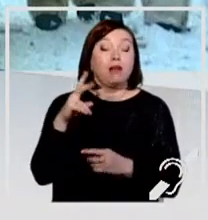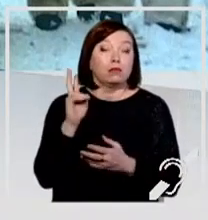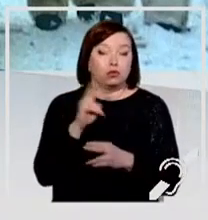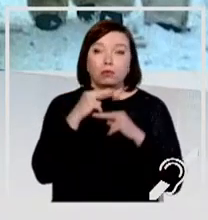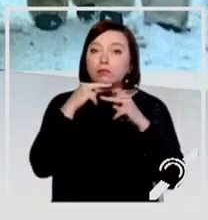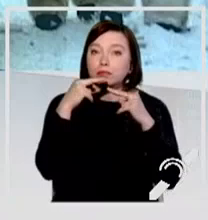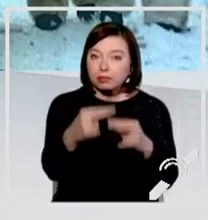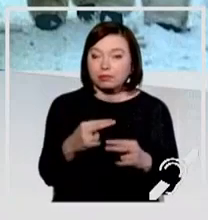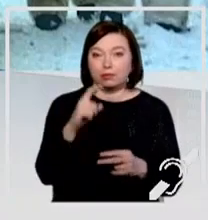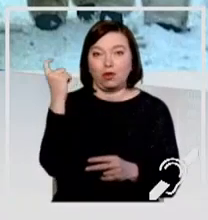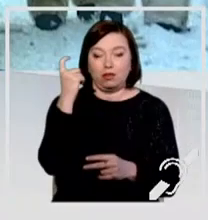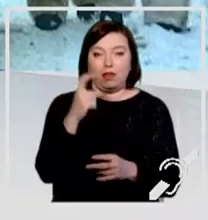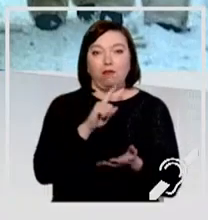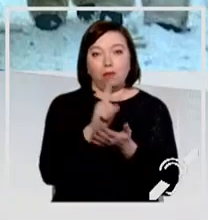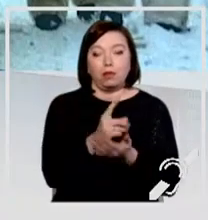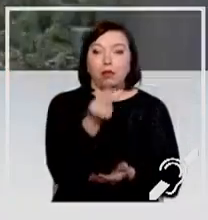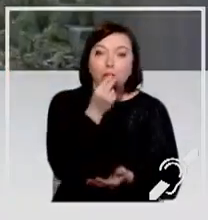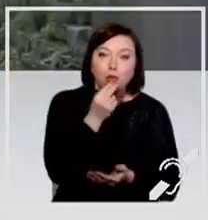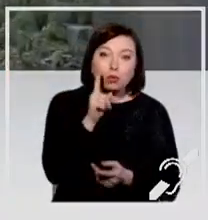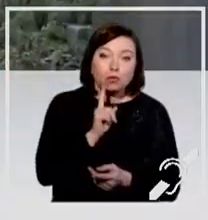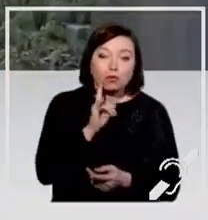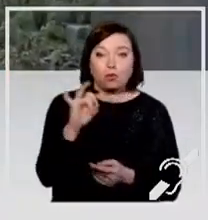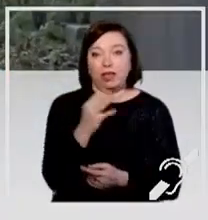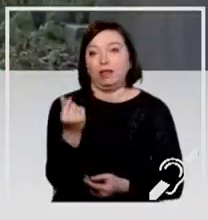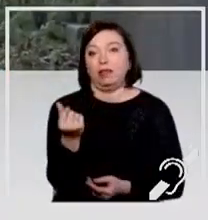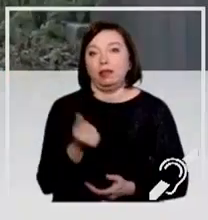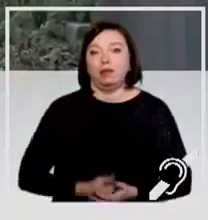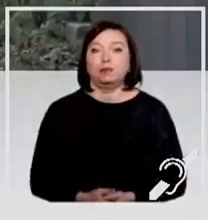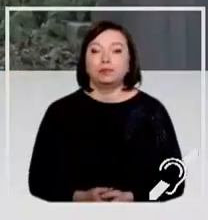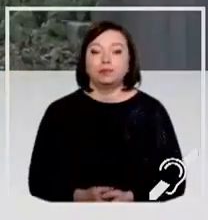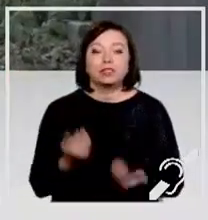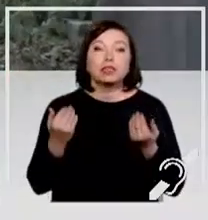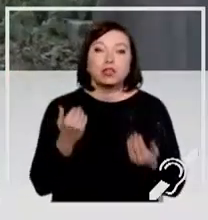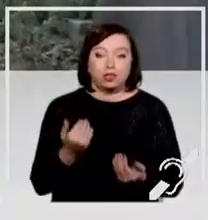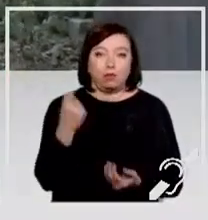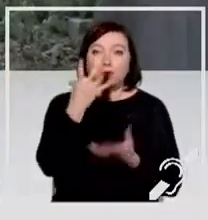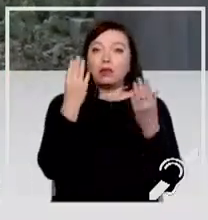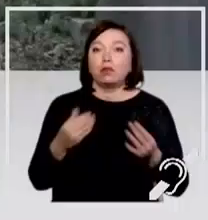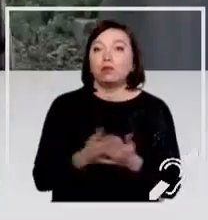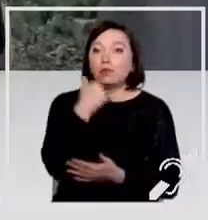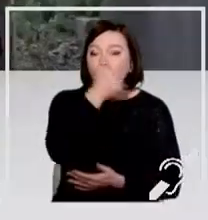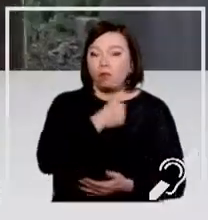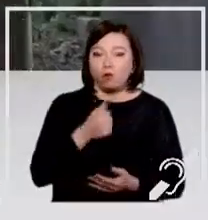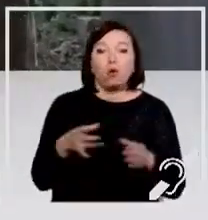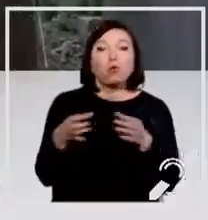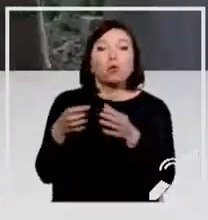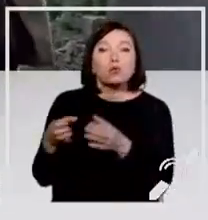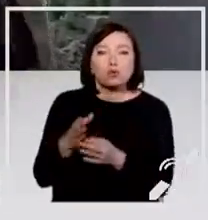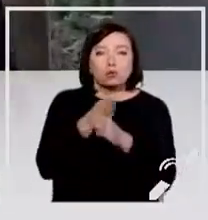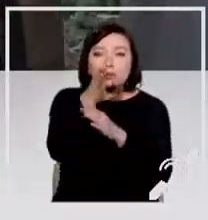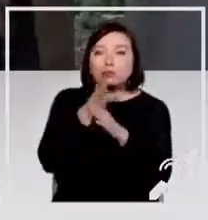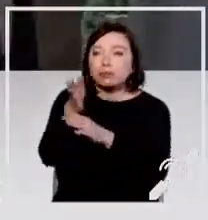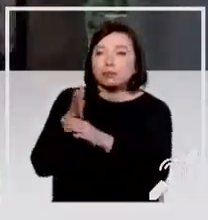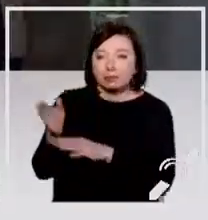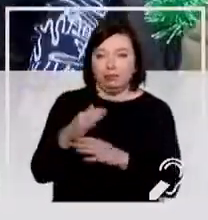cu bucate alese și bani astăzi în prima zi a noului an cetele umblă din nou pe la